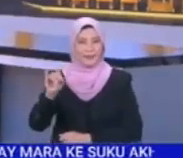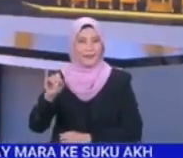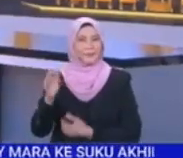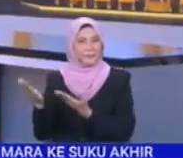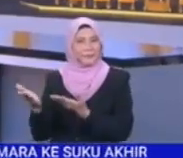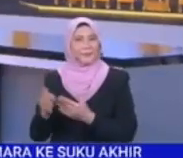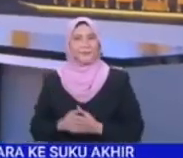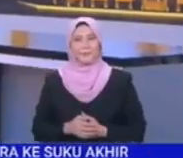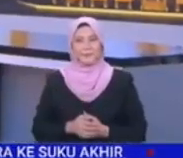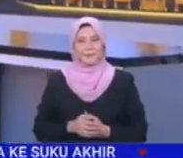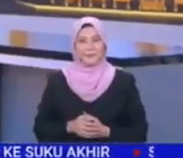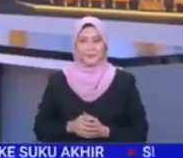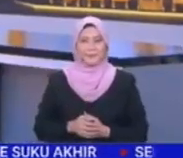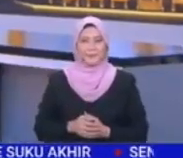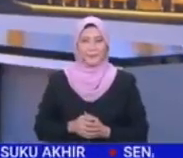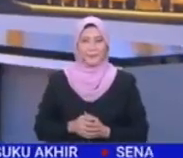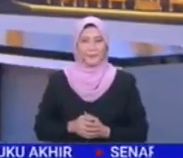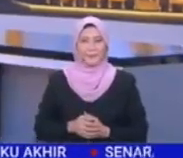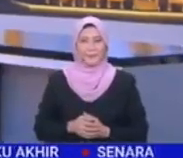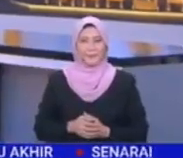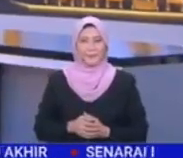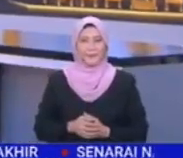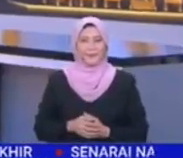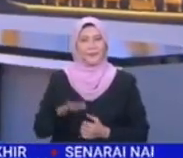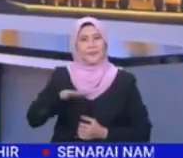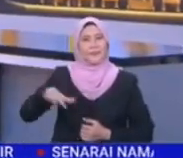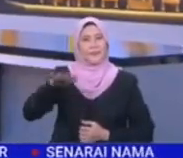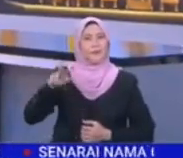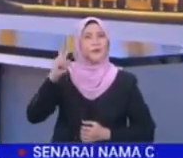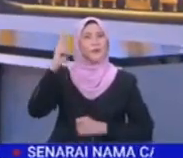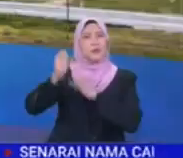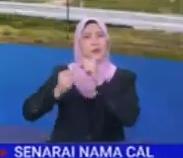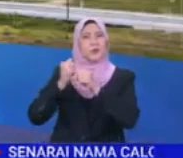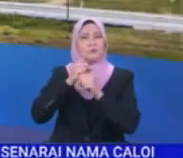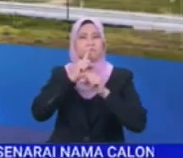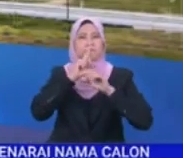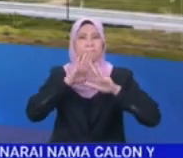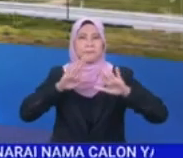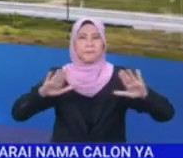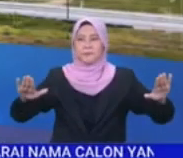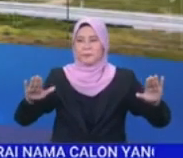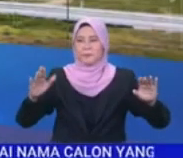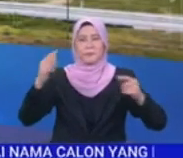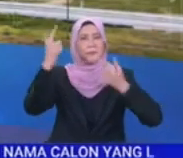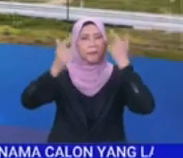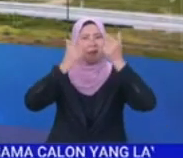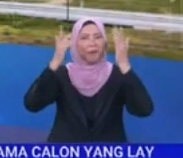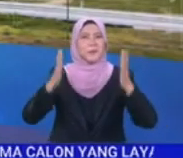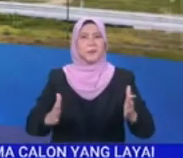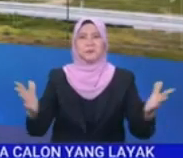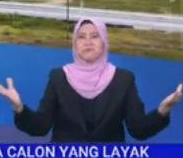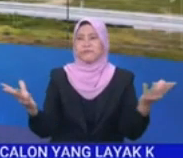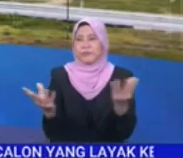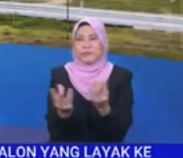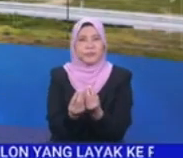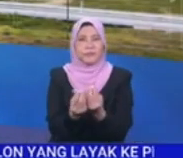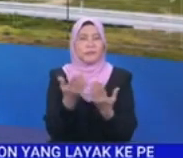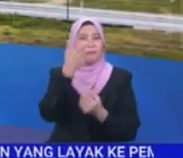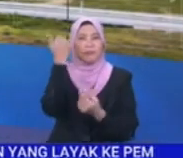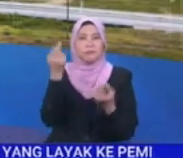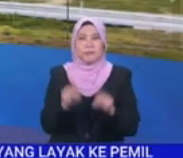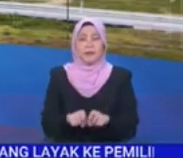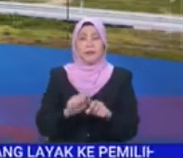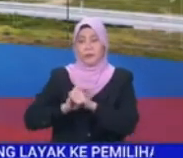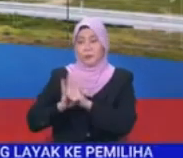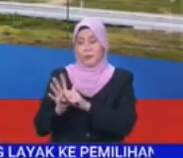Terima kasih setelah hampir dua tahun sepi daripada kunjungan pelancong akibat pandemik covid-19 Pulau